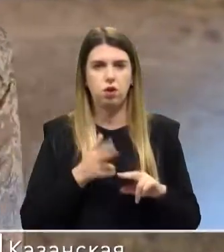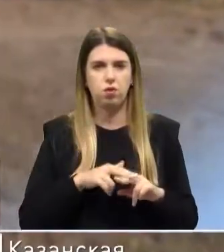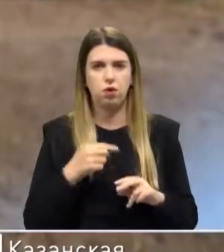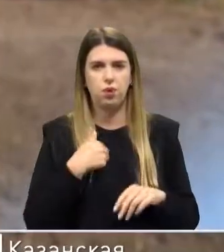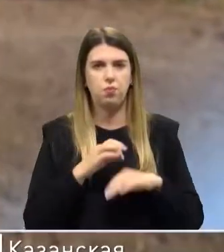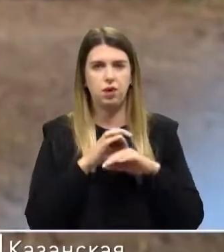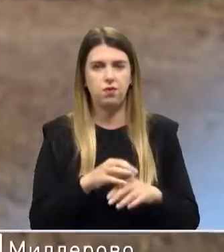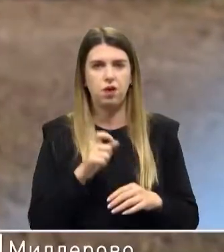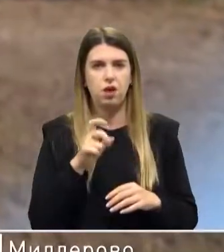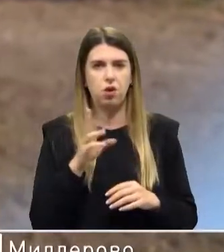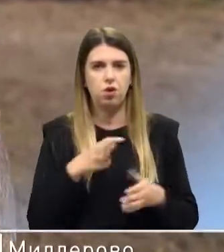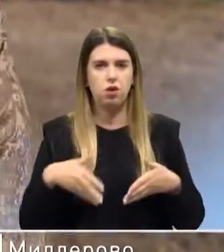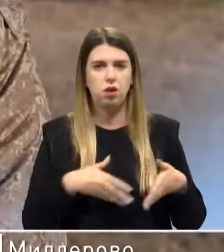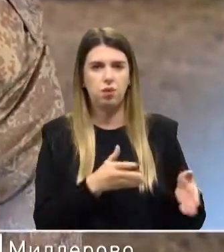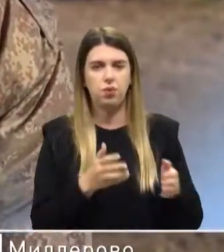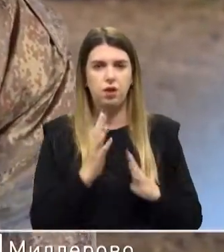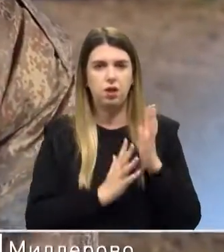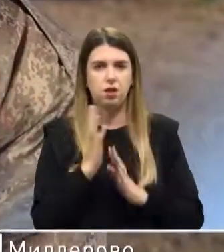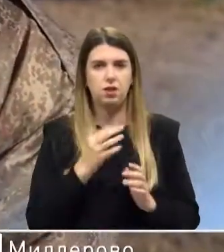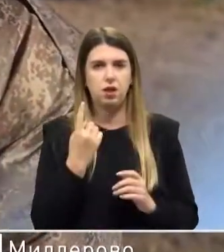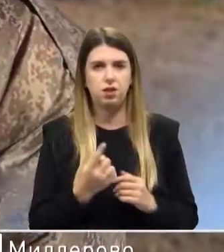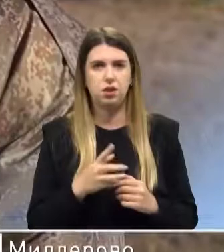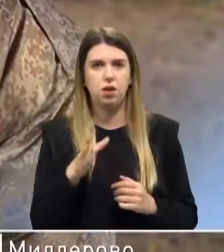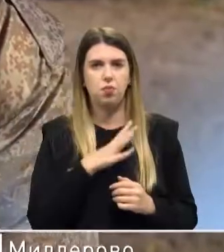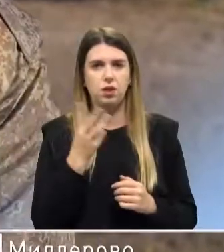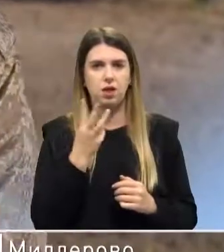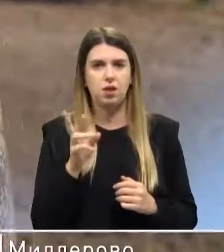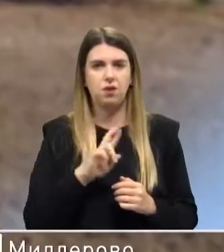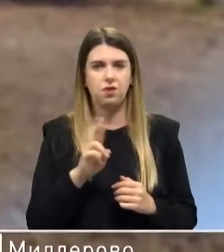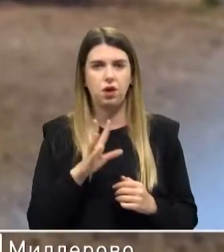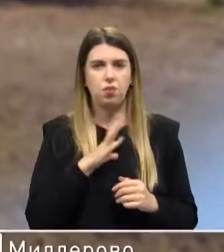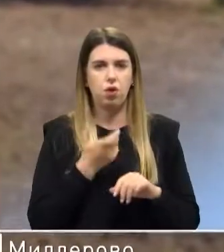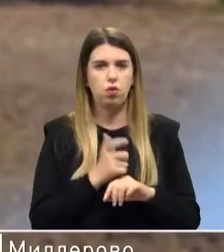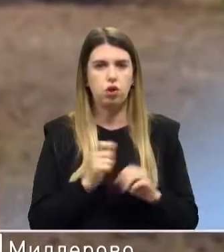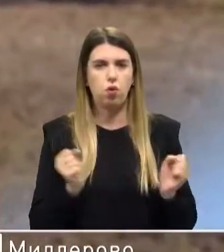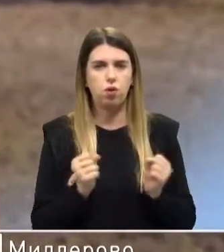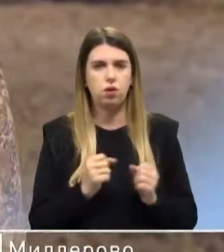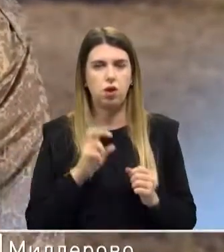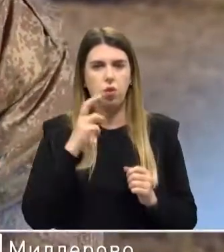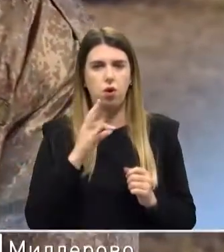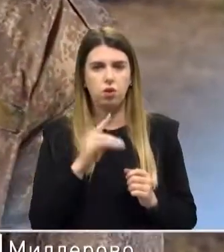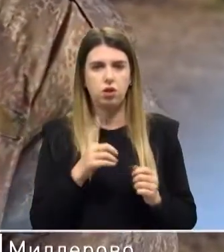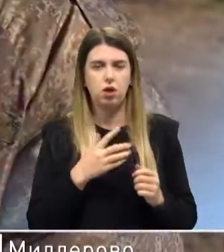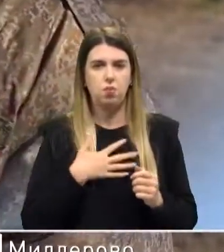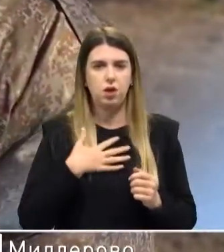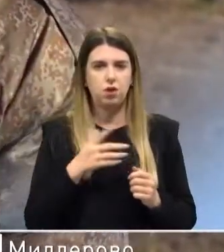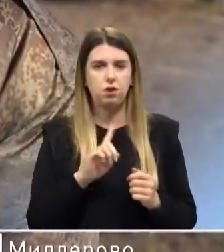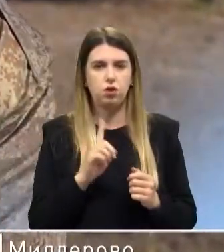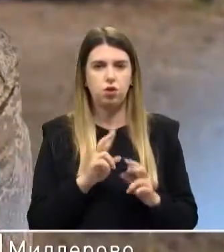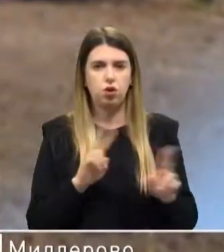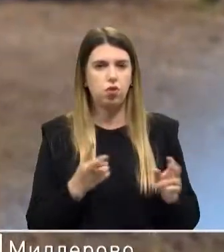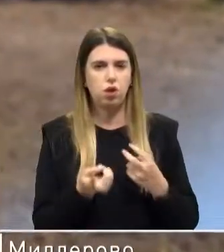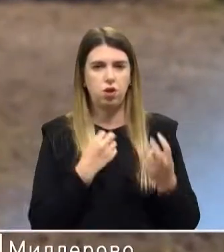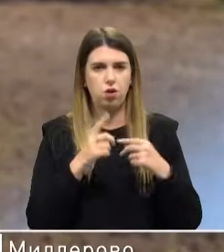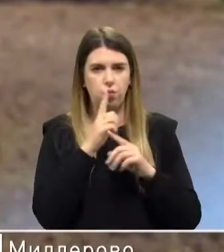провели по экологической тропе «Лес-1», был 3 января. Было очень холодно, морозно. Мы переживали, что к нам никто не